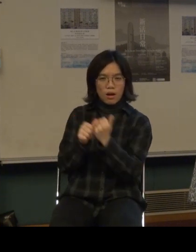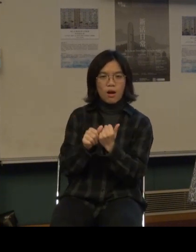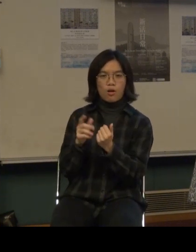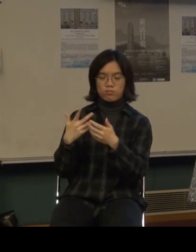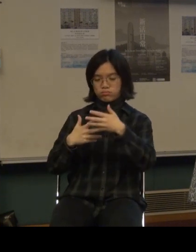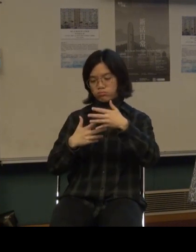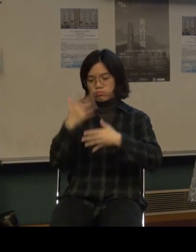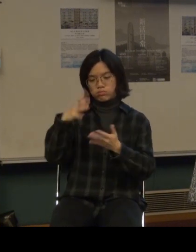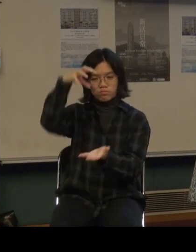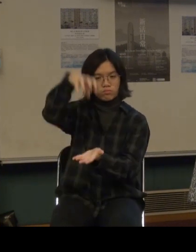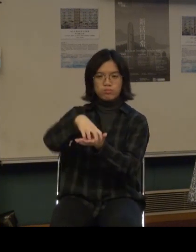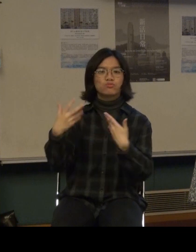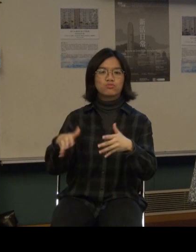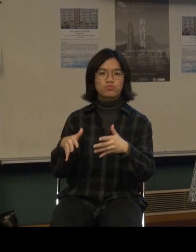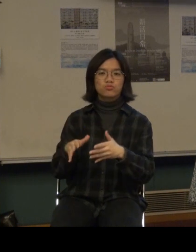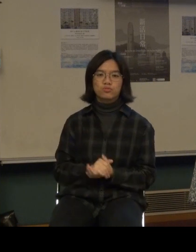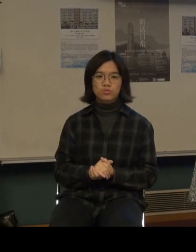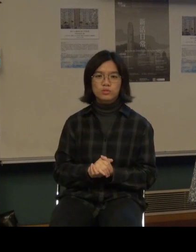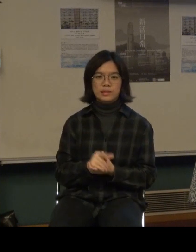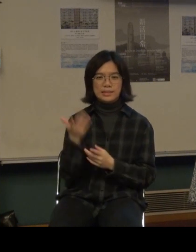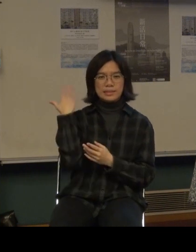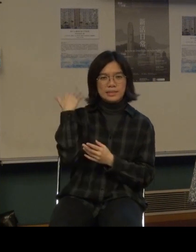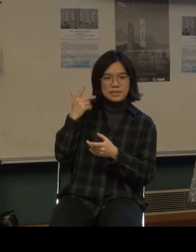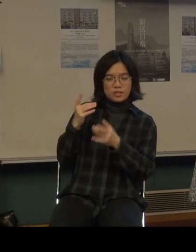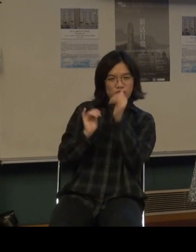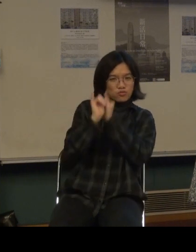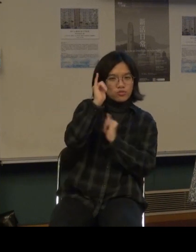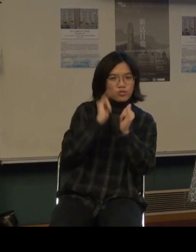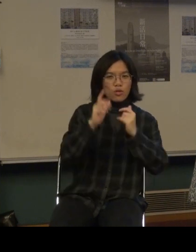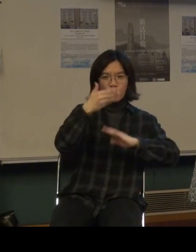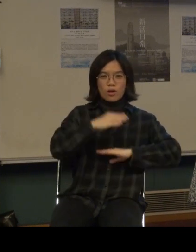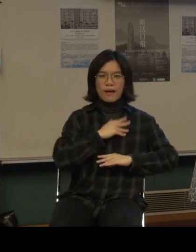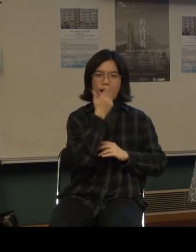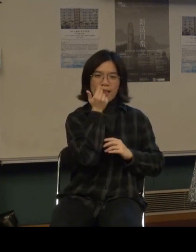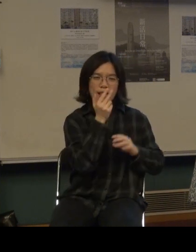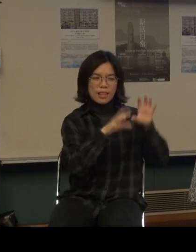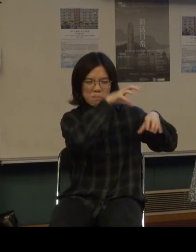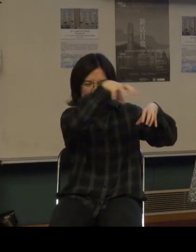現出來，就沒有了我們以前見到的西式的古典建築裡面的裝飾物。